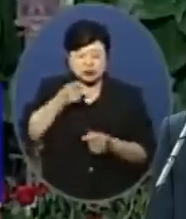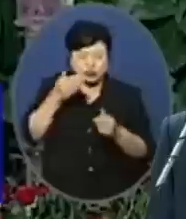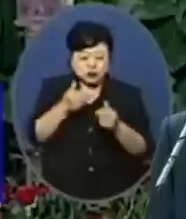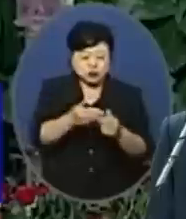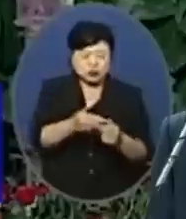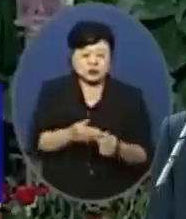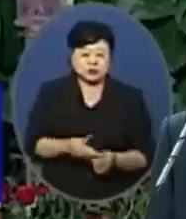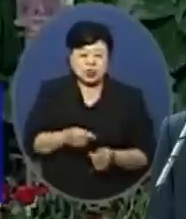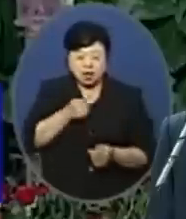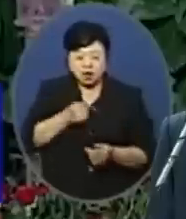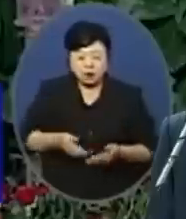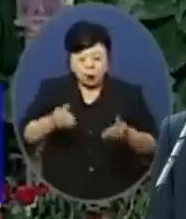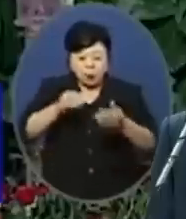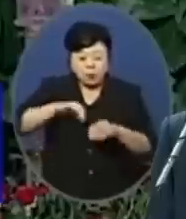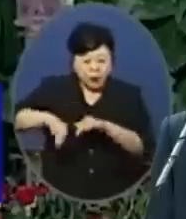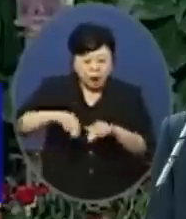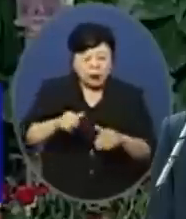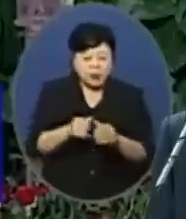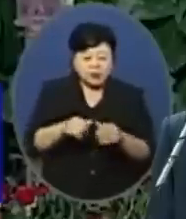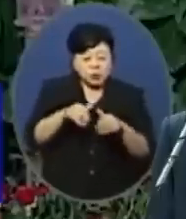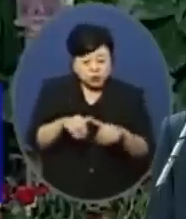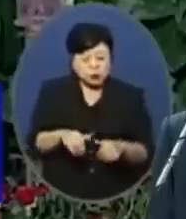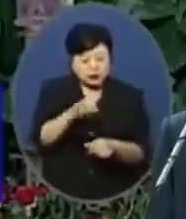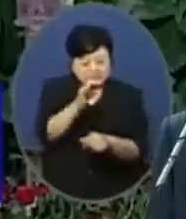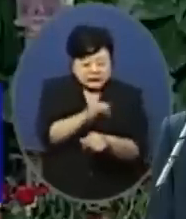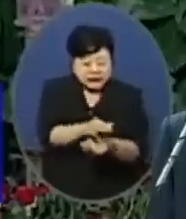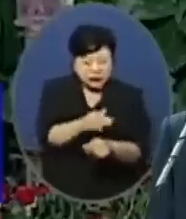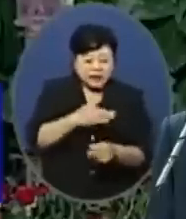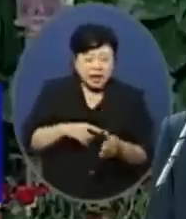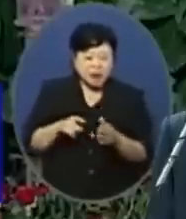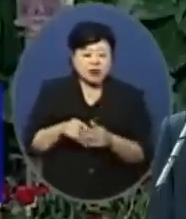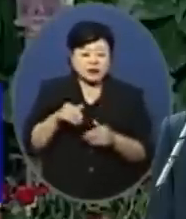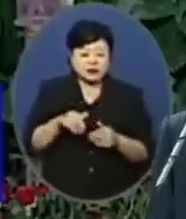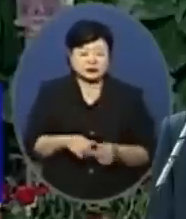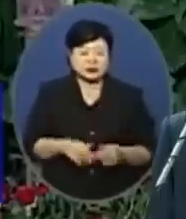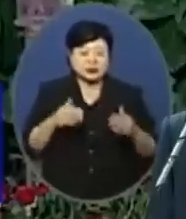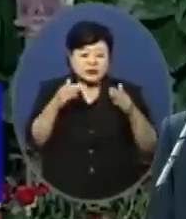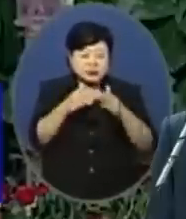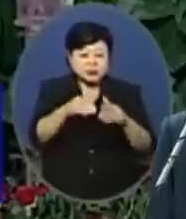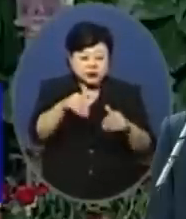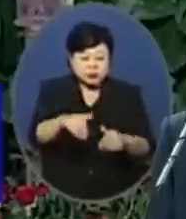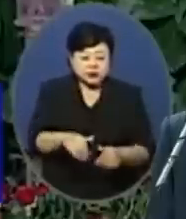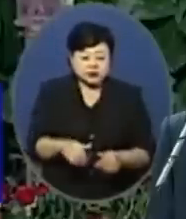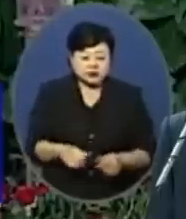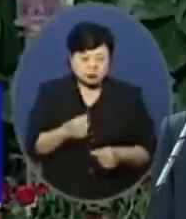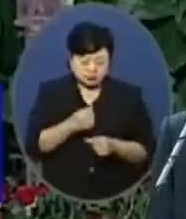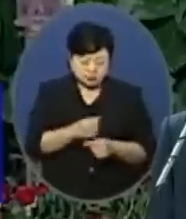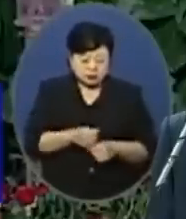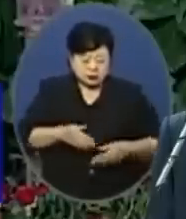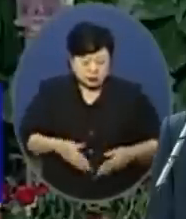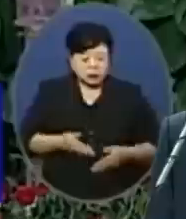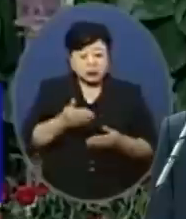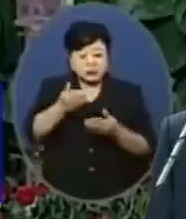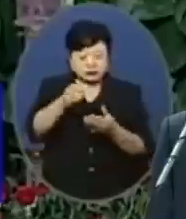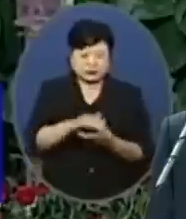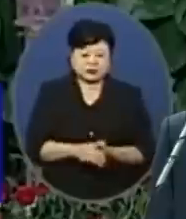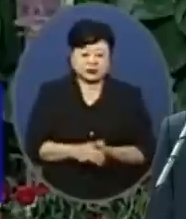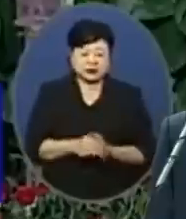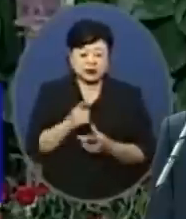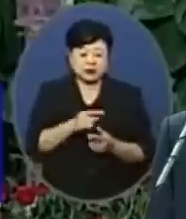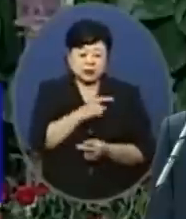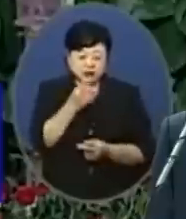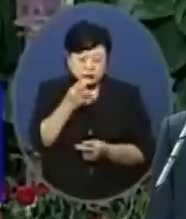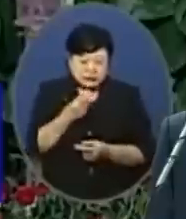위하여 못들을 팠으며 남녀 노비들을 사기도 하였고 나를 위하여 집에서 종들을 낳기도 하였으며 나보다